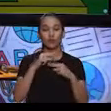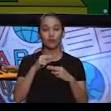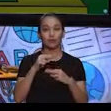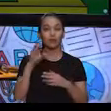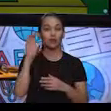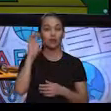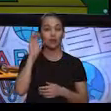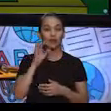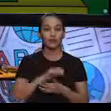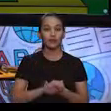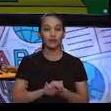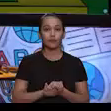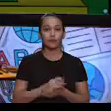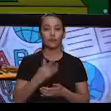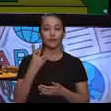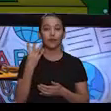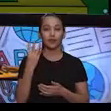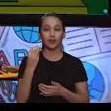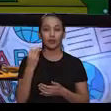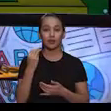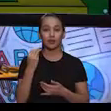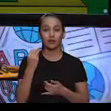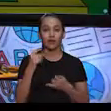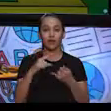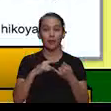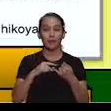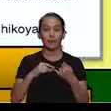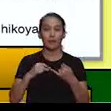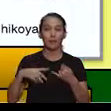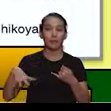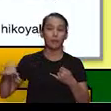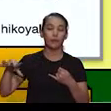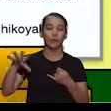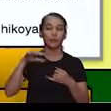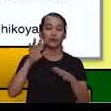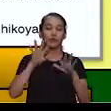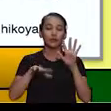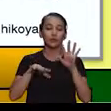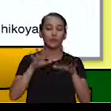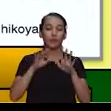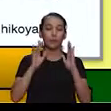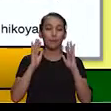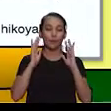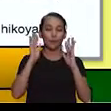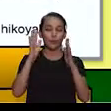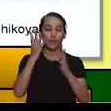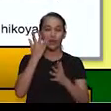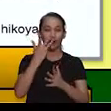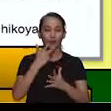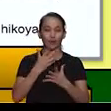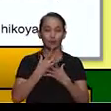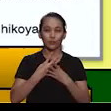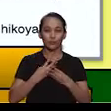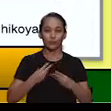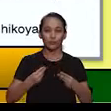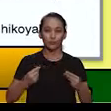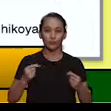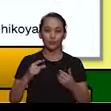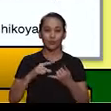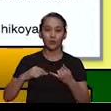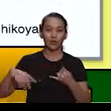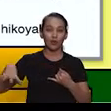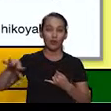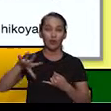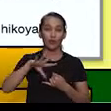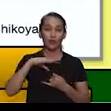tinglang. Yana xazon rezgilik, bog'lar rangi siniqdi, dala hokim